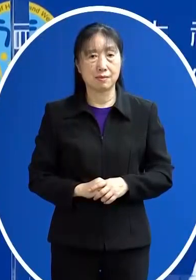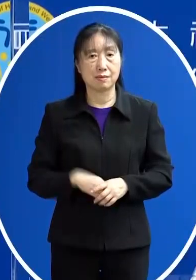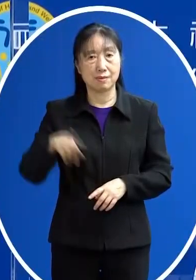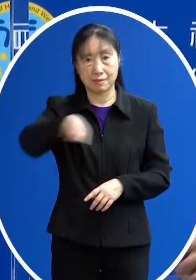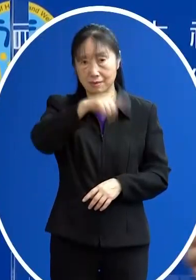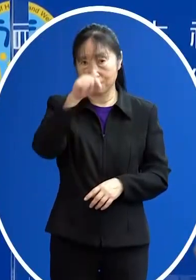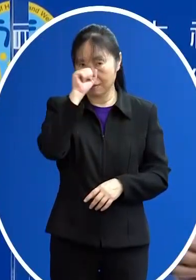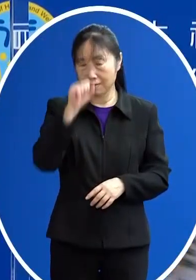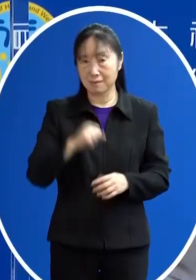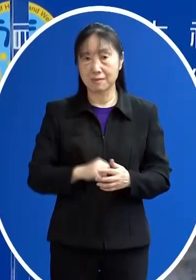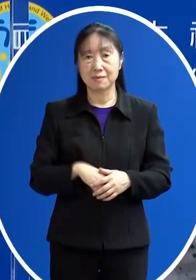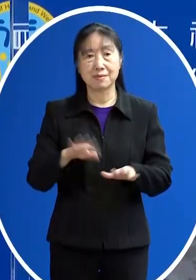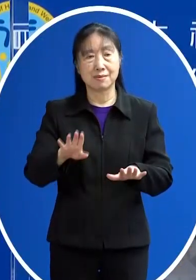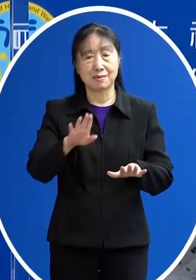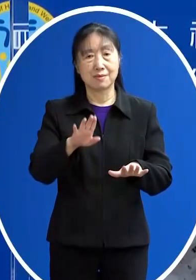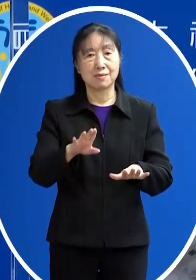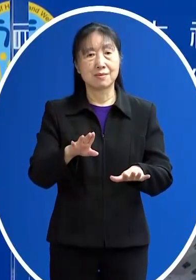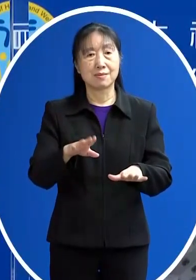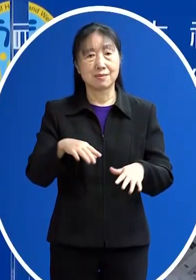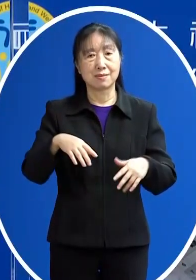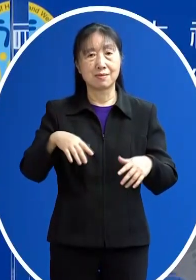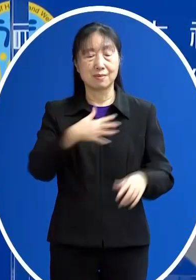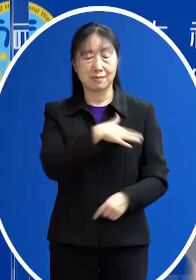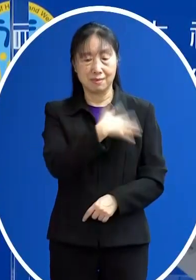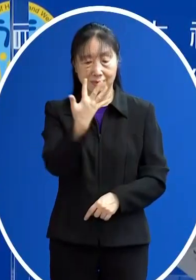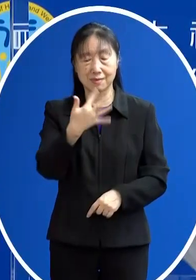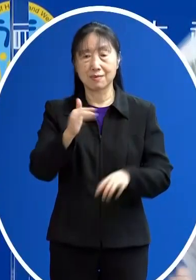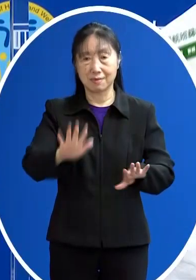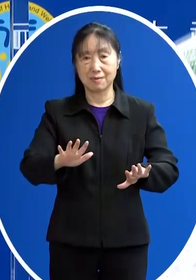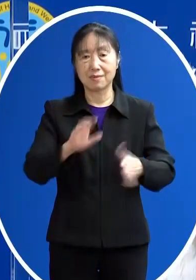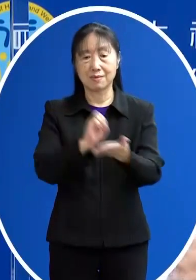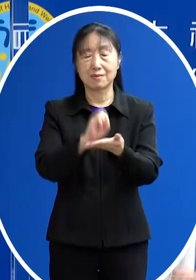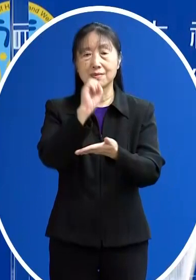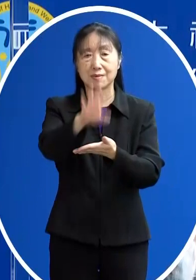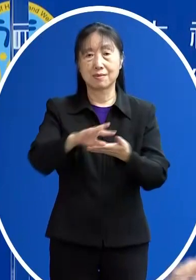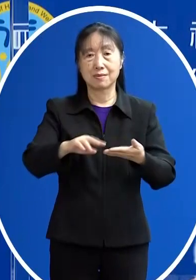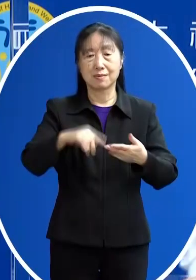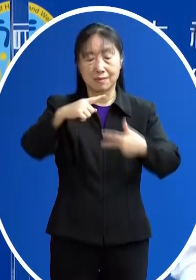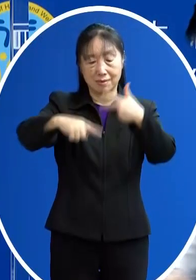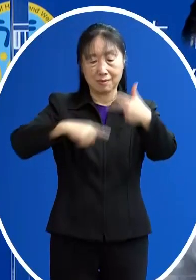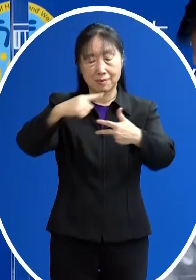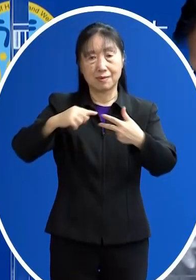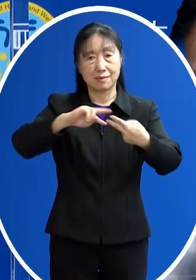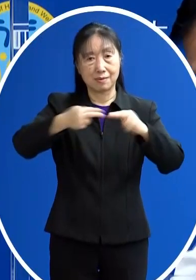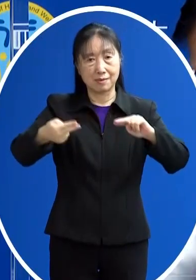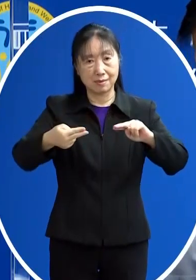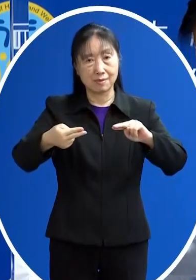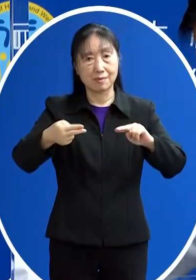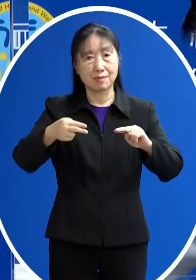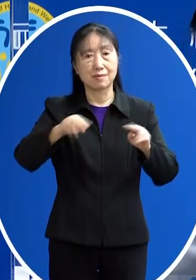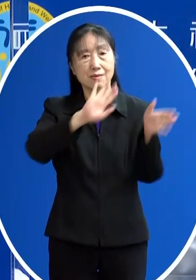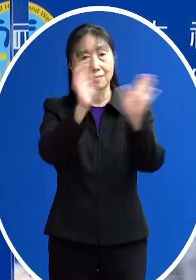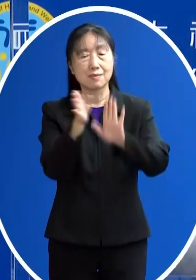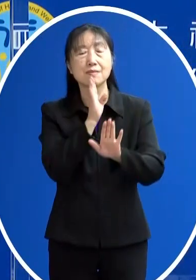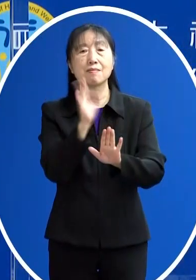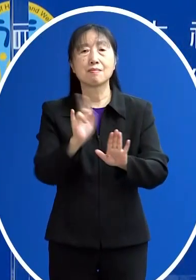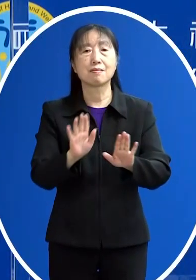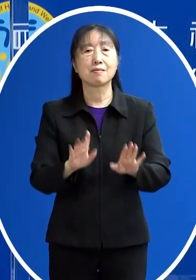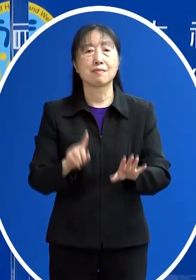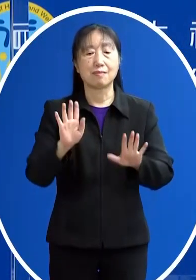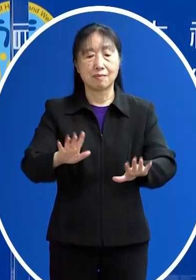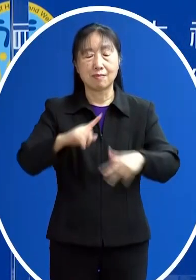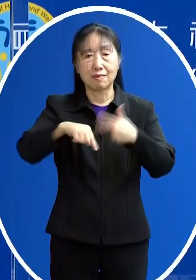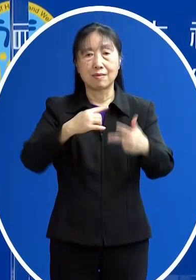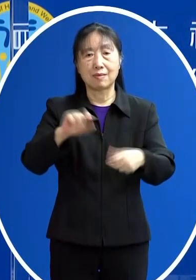好，大家好。那我们周五又到了，跟大家报告一周定序哈，以及一些一周来病例分析的时间。这一周我们是